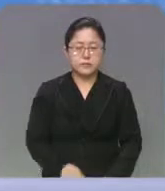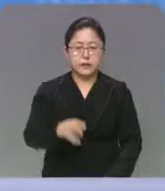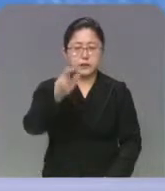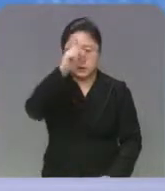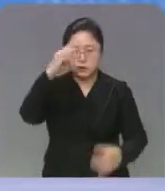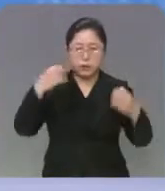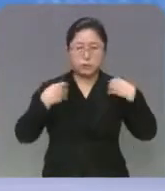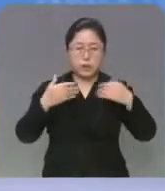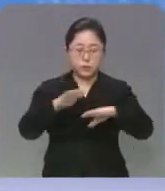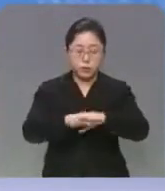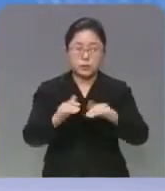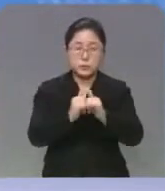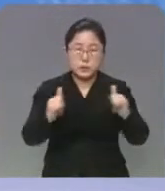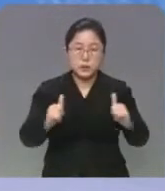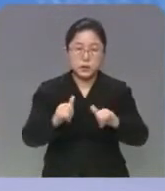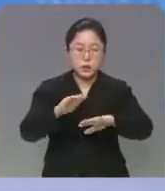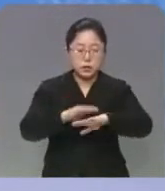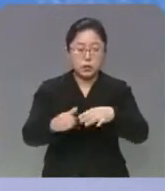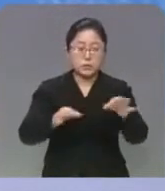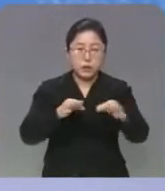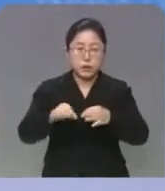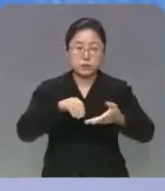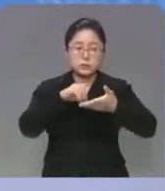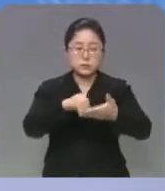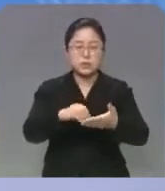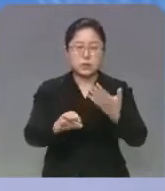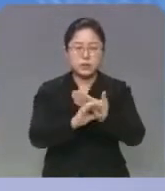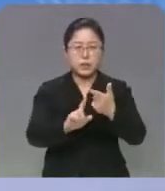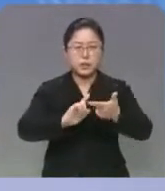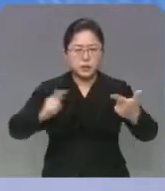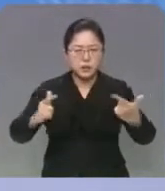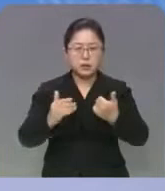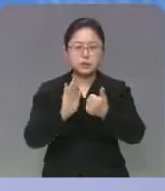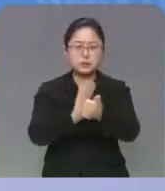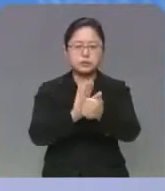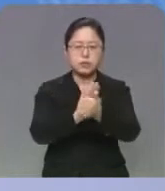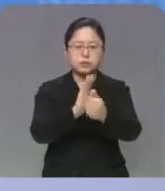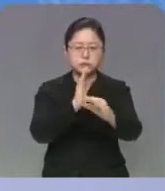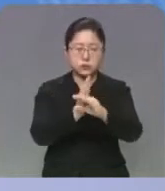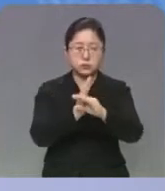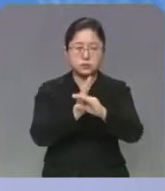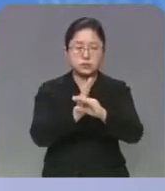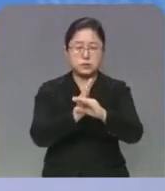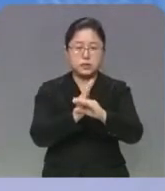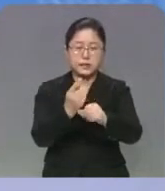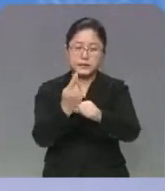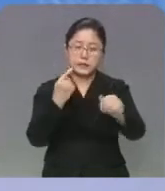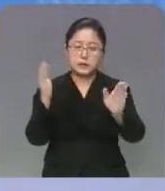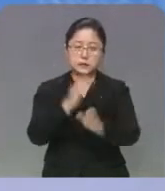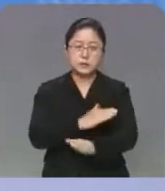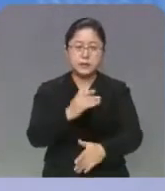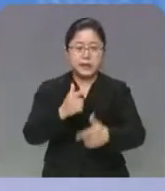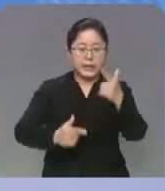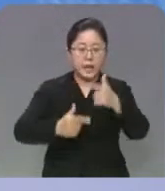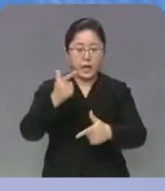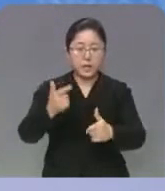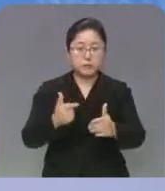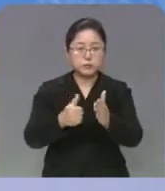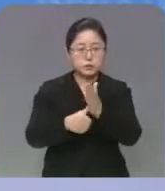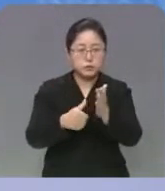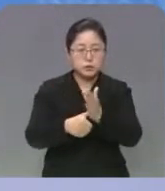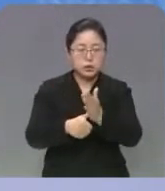정부가 농업인들을 위해서 농업 경영체로 등록하면 각종 지원을 해주고 있습니다. 지난해부터는 임산물도